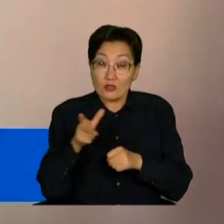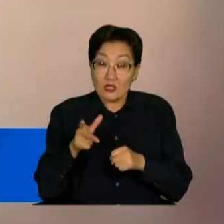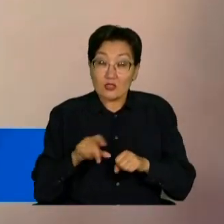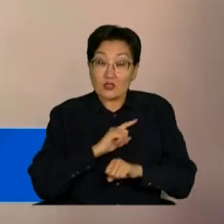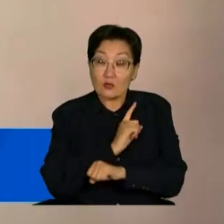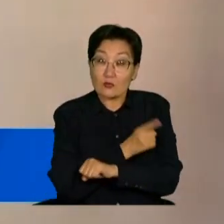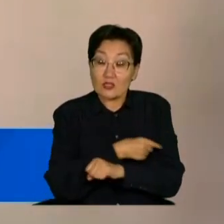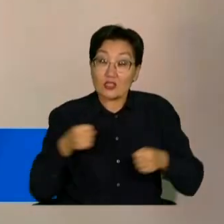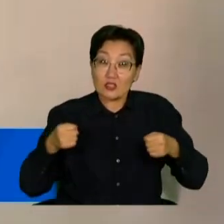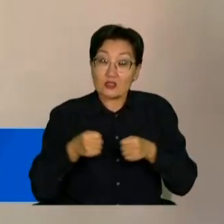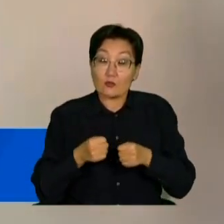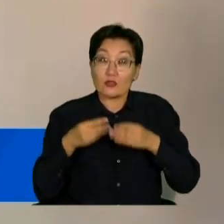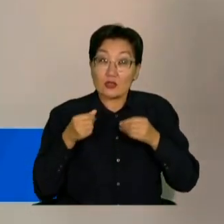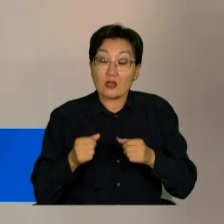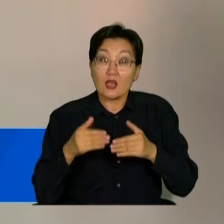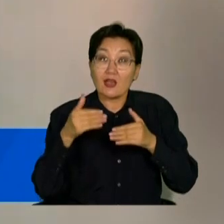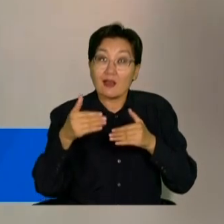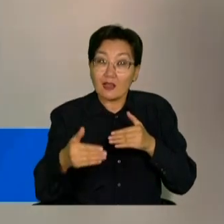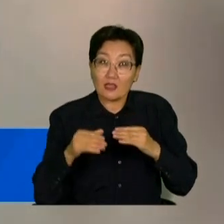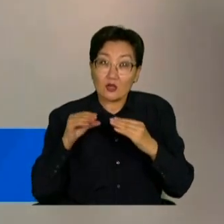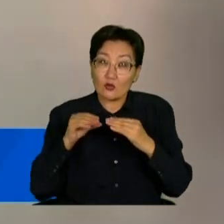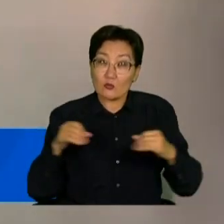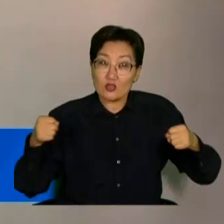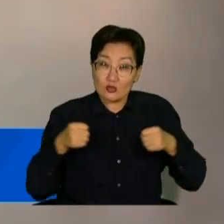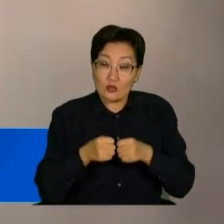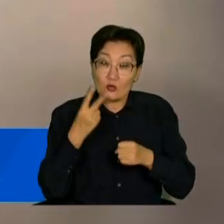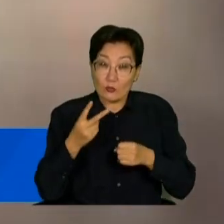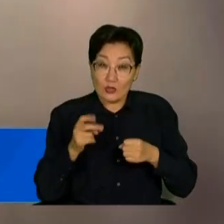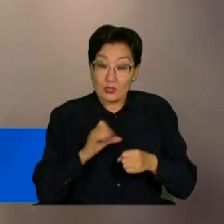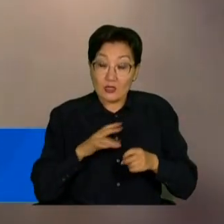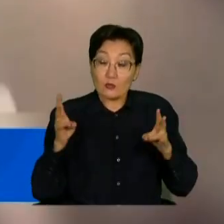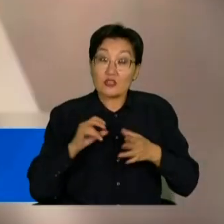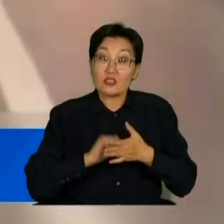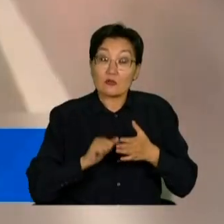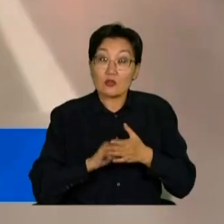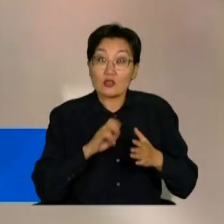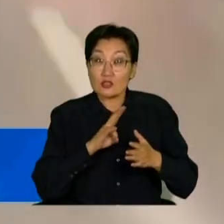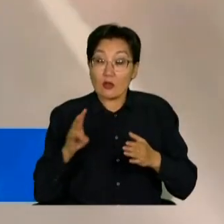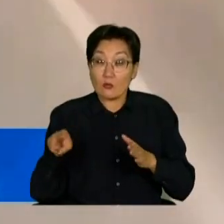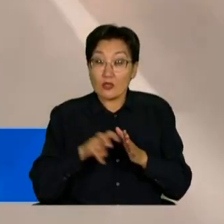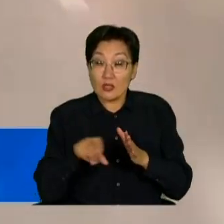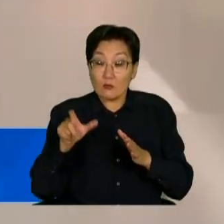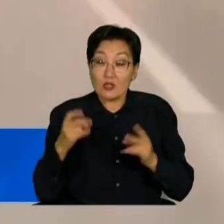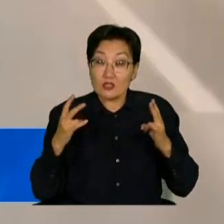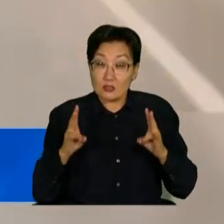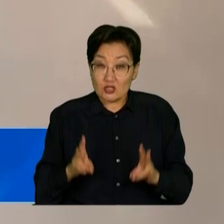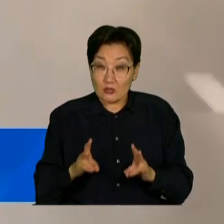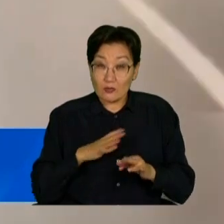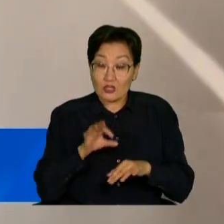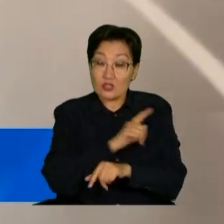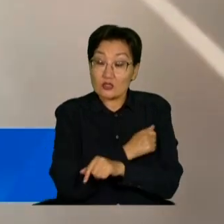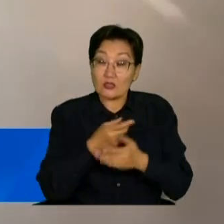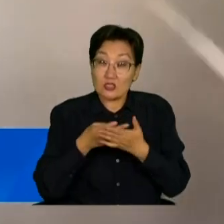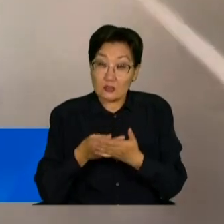қатты соққа әсерінен алдағы көліктердің түйісіп қалғанын көруге болады. Апат салдарынан Hyundai жолаушысы жарақат алып, жедел түрде